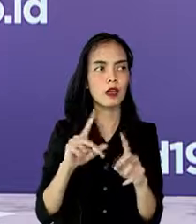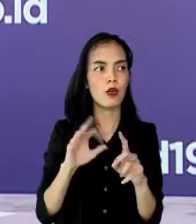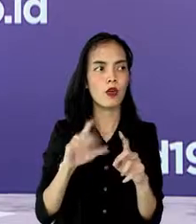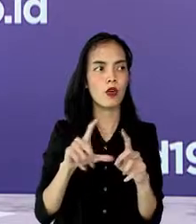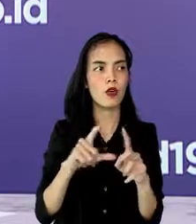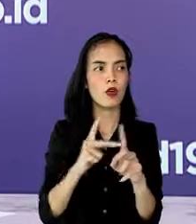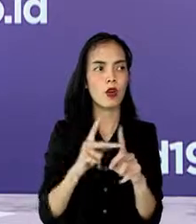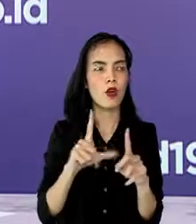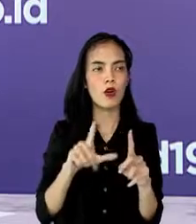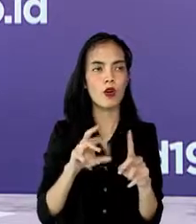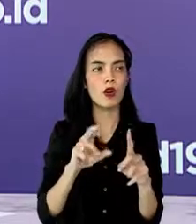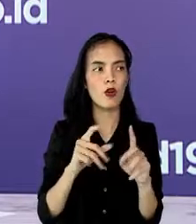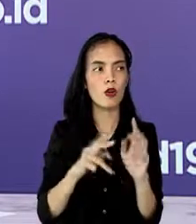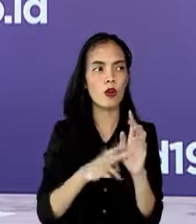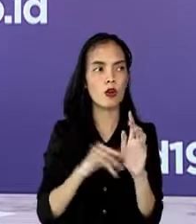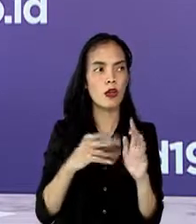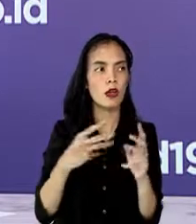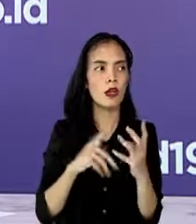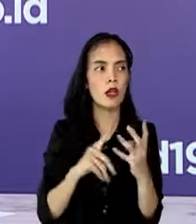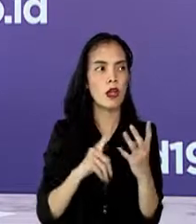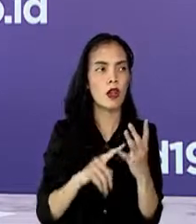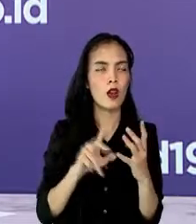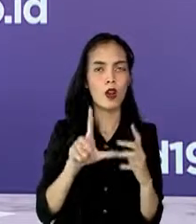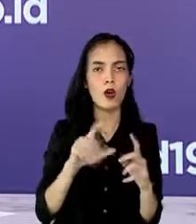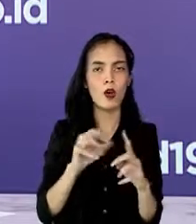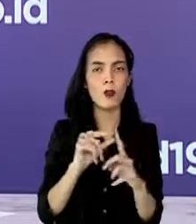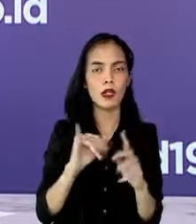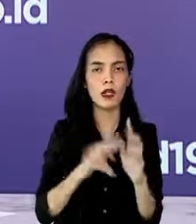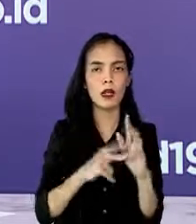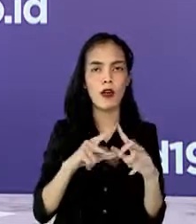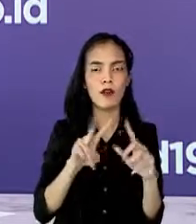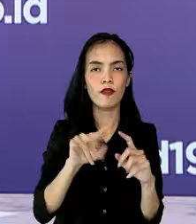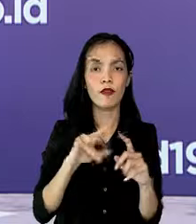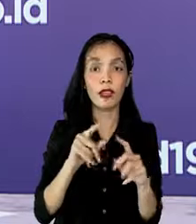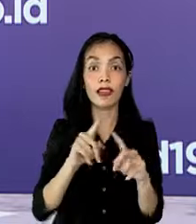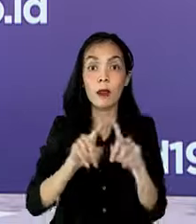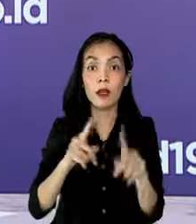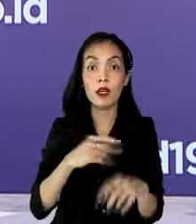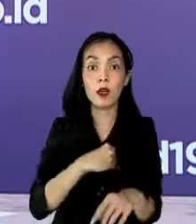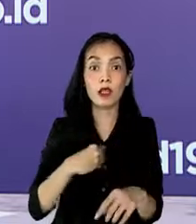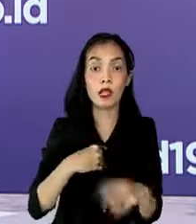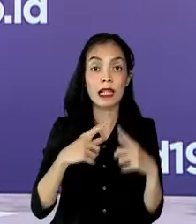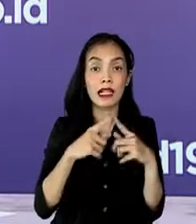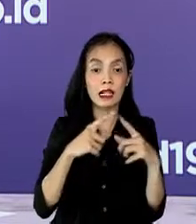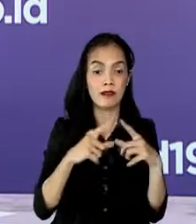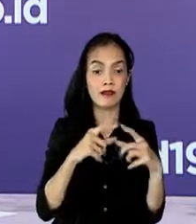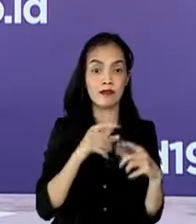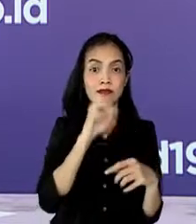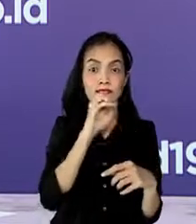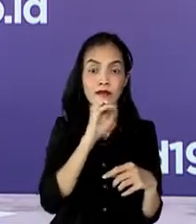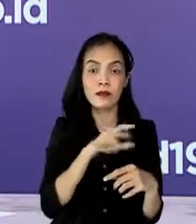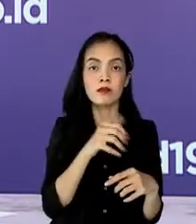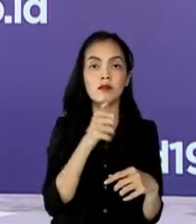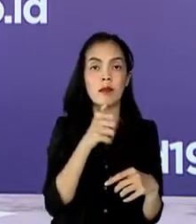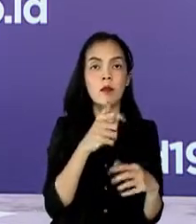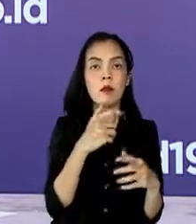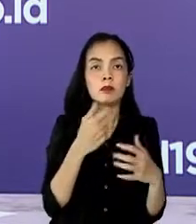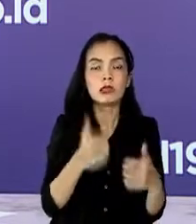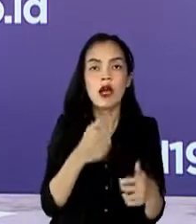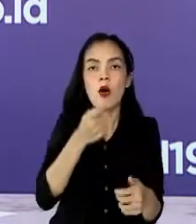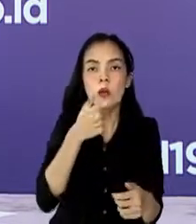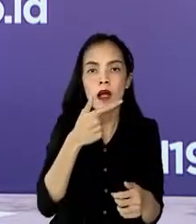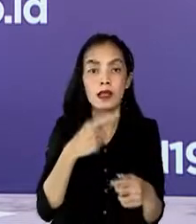boleh dikonsumsi dibawah pengawasan dokter masyarakat perlu mengetahui bahwa sebelum dapat mengklaim sebuah obat